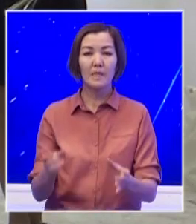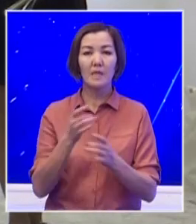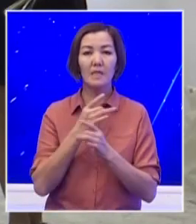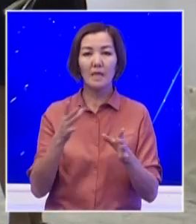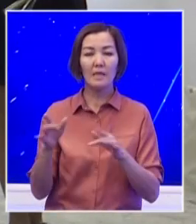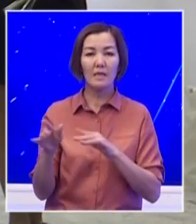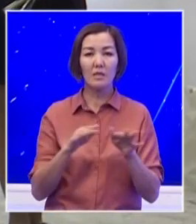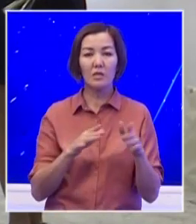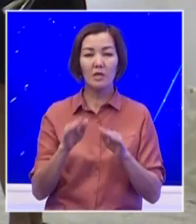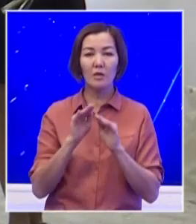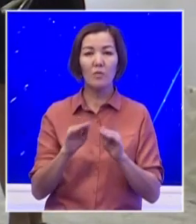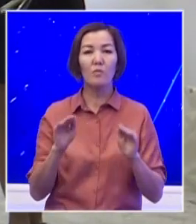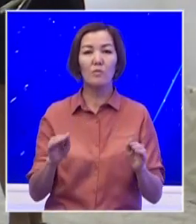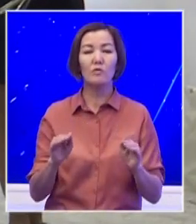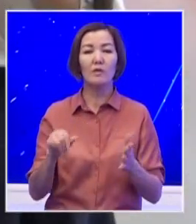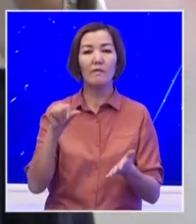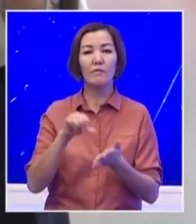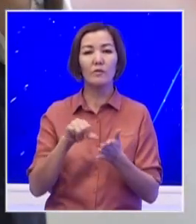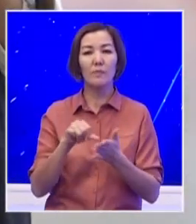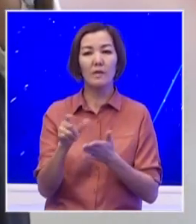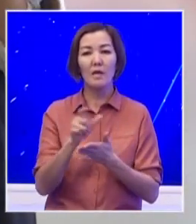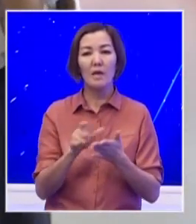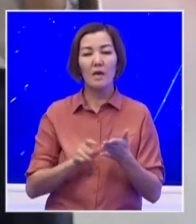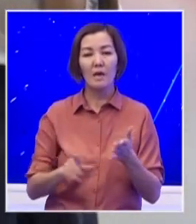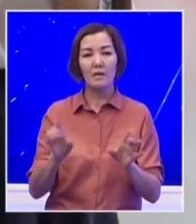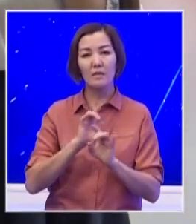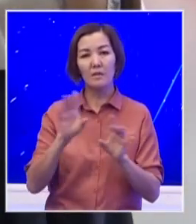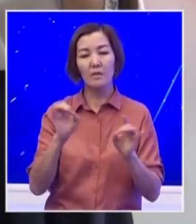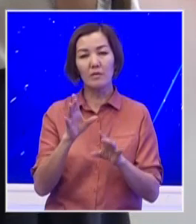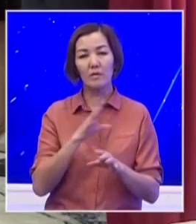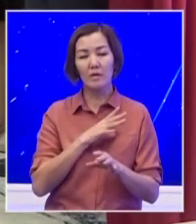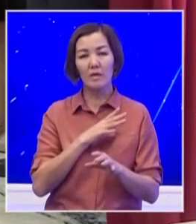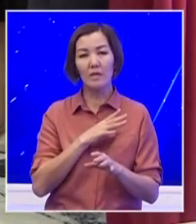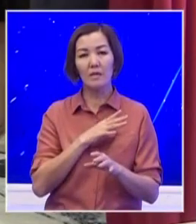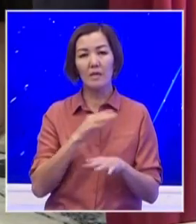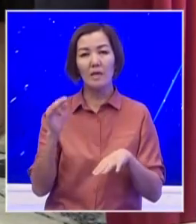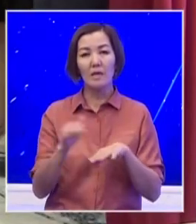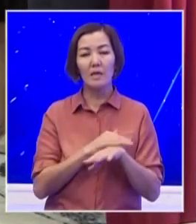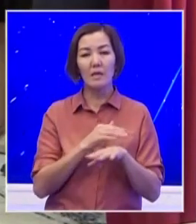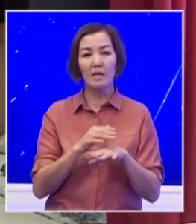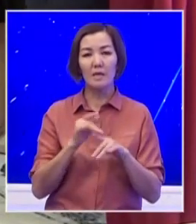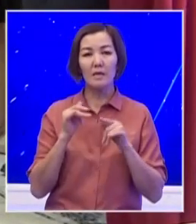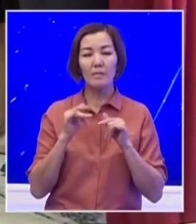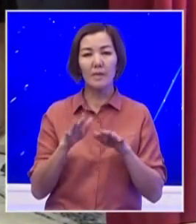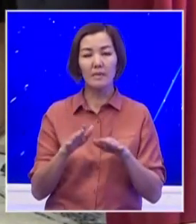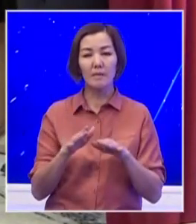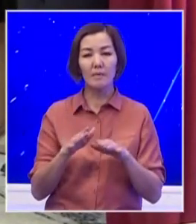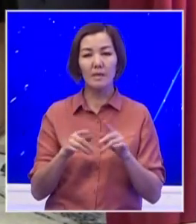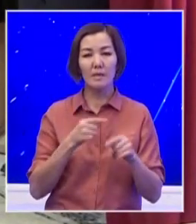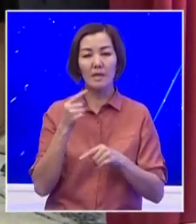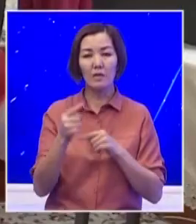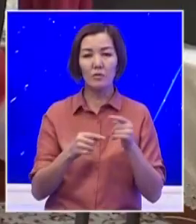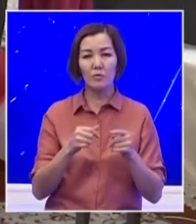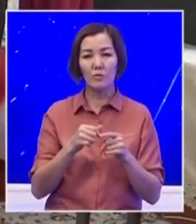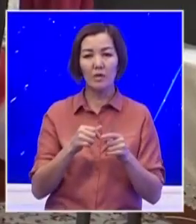шара барысында оқушылар өнерлерін ортаға салып, ақын жазушылардың шығармаларын оқыт. Бұл игі бастама әдебиет әлеміне жол ашып бермек.